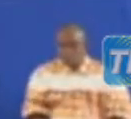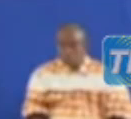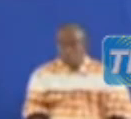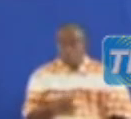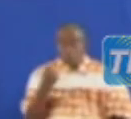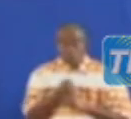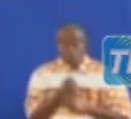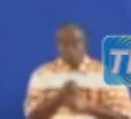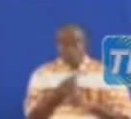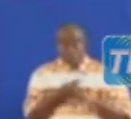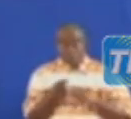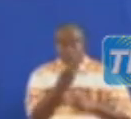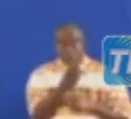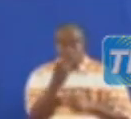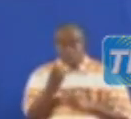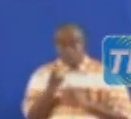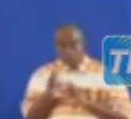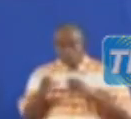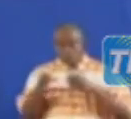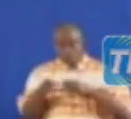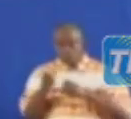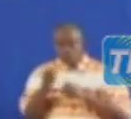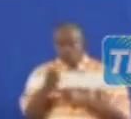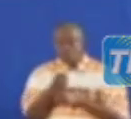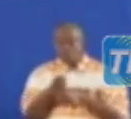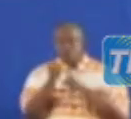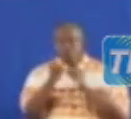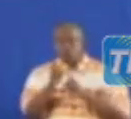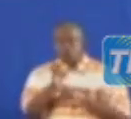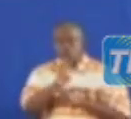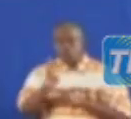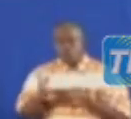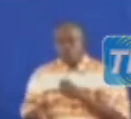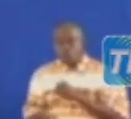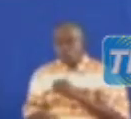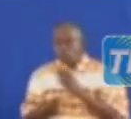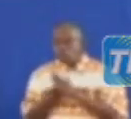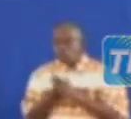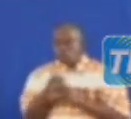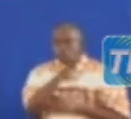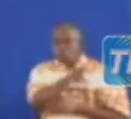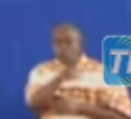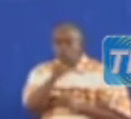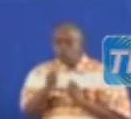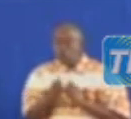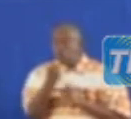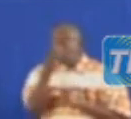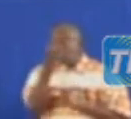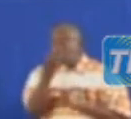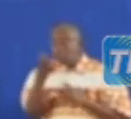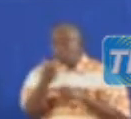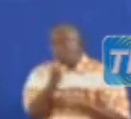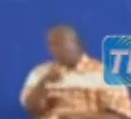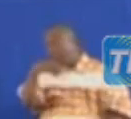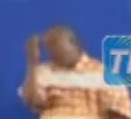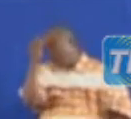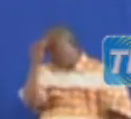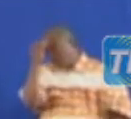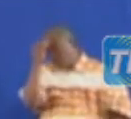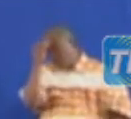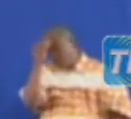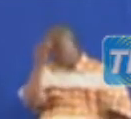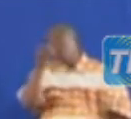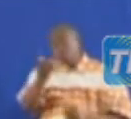watumishi 133 ya tume ya utumishi wa walimu ngazi ya wilaya kutoka katika mikoa 14 wamepatiwa mafunzo